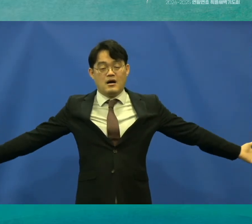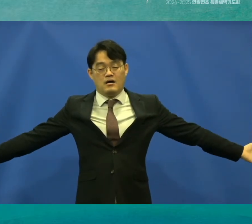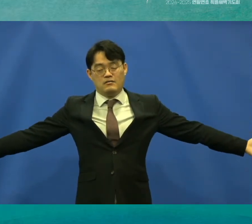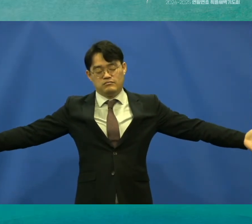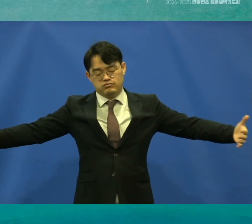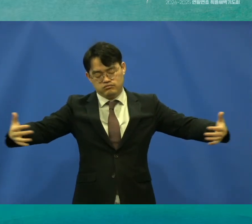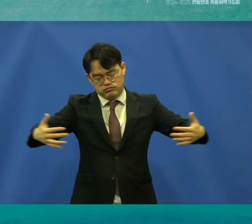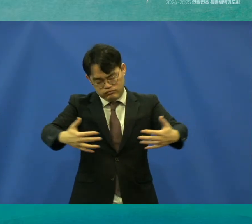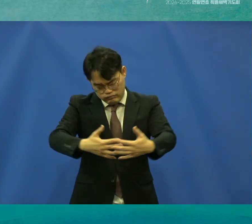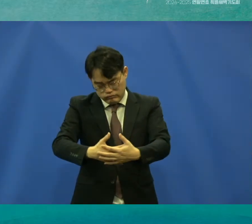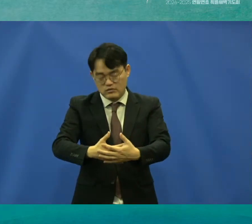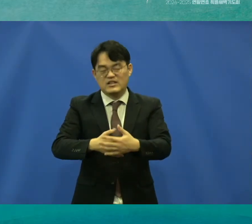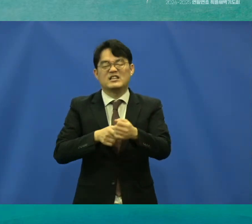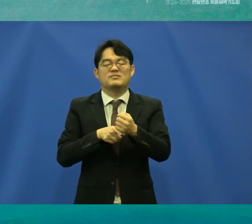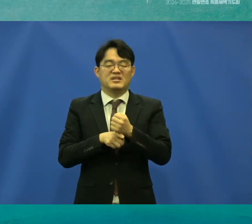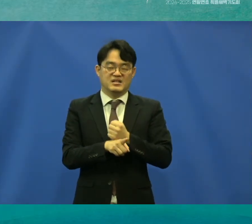인류를 다 품어내시는 모습이에요. 다